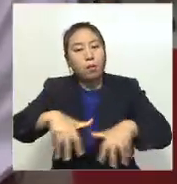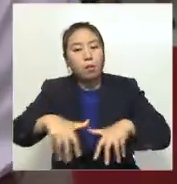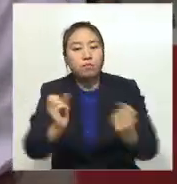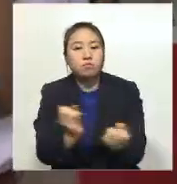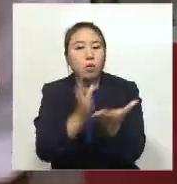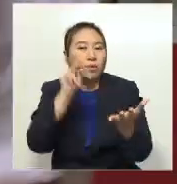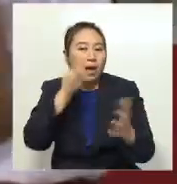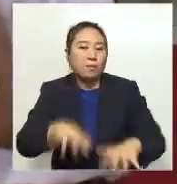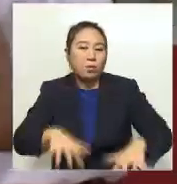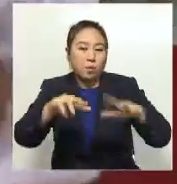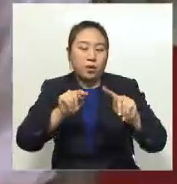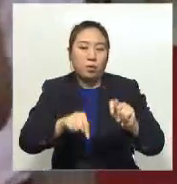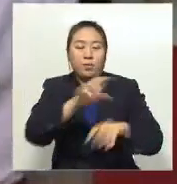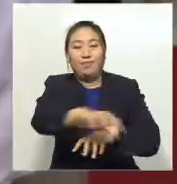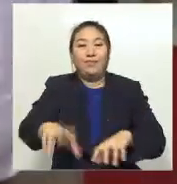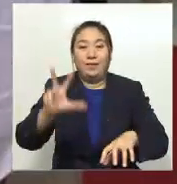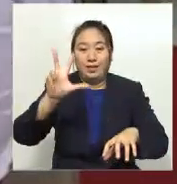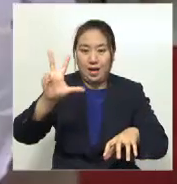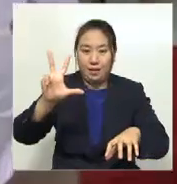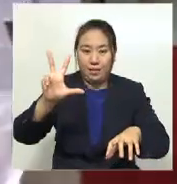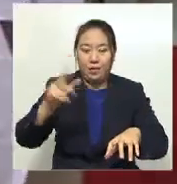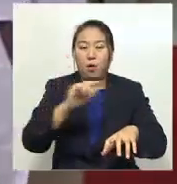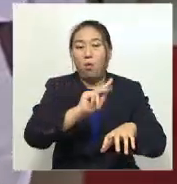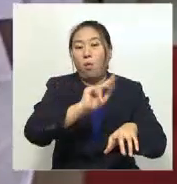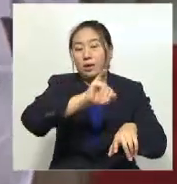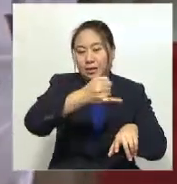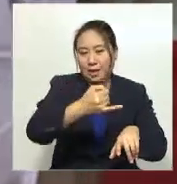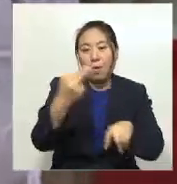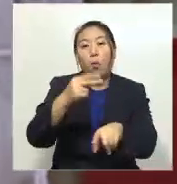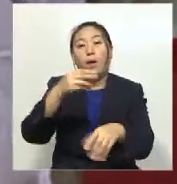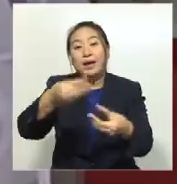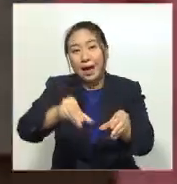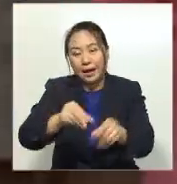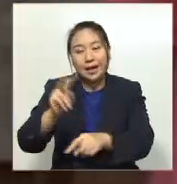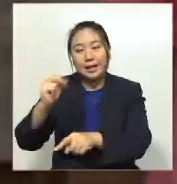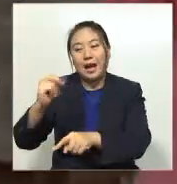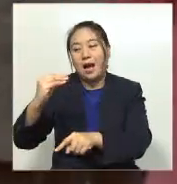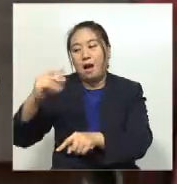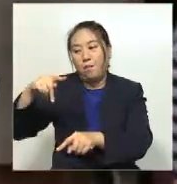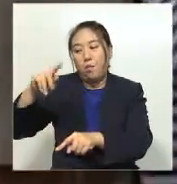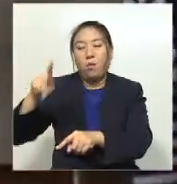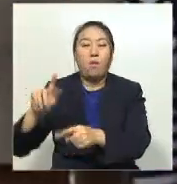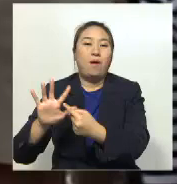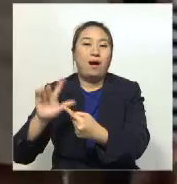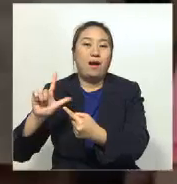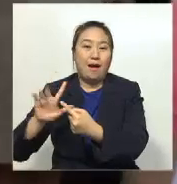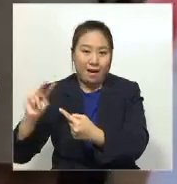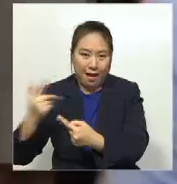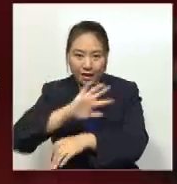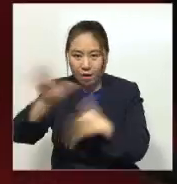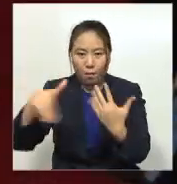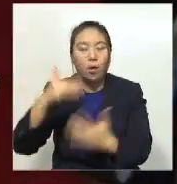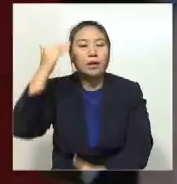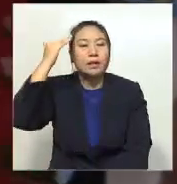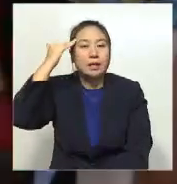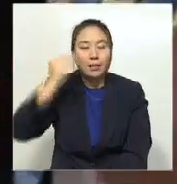ในพื้นที่3ตำบลราษฎรจากตำบลโขงเจียมตำบลห้วยไผ่และตำบลนาโพกลางให้ได้รับทราบทุกคนต่างล้วนป